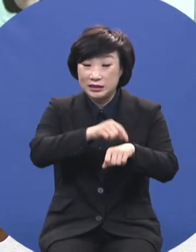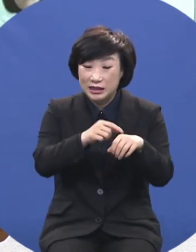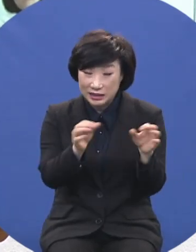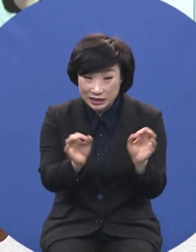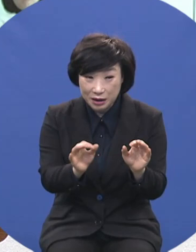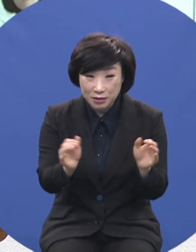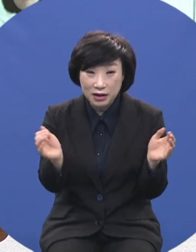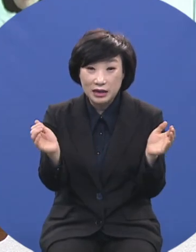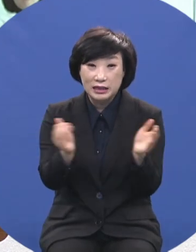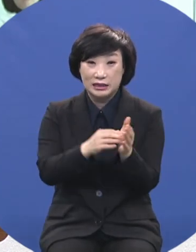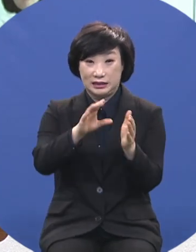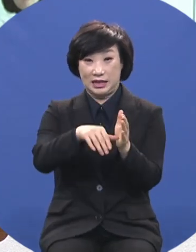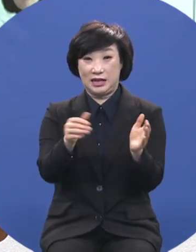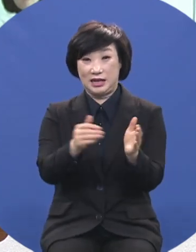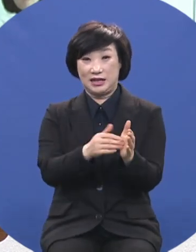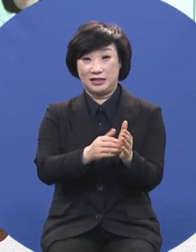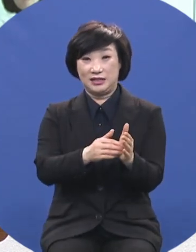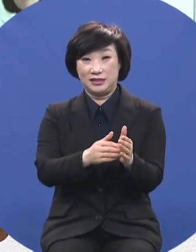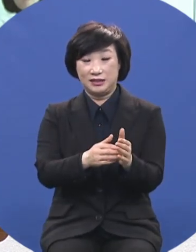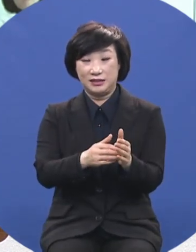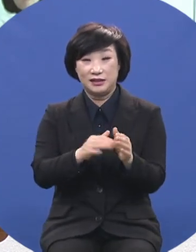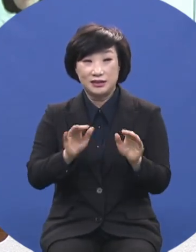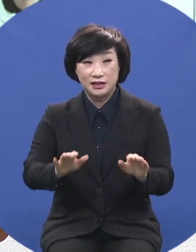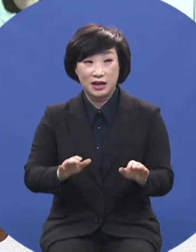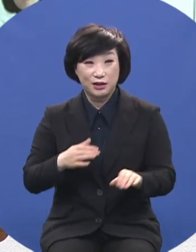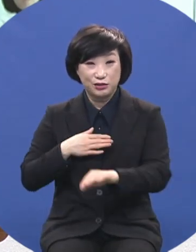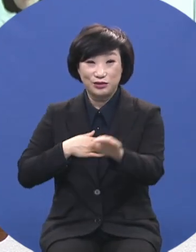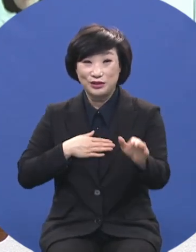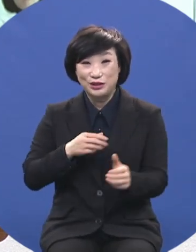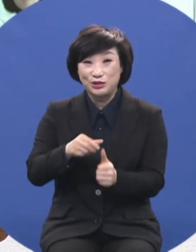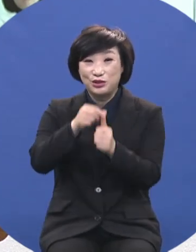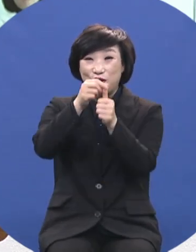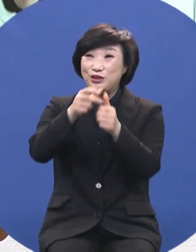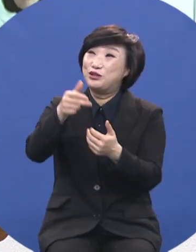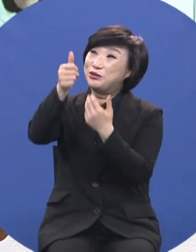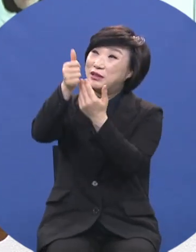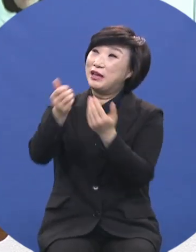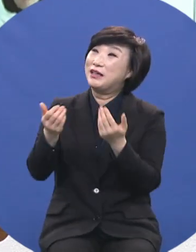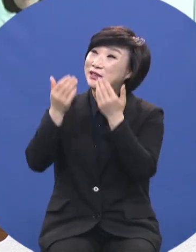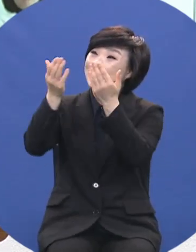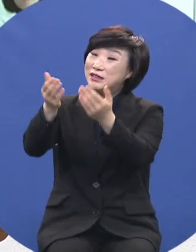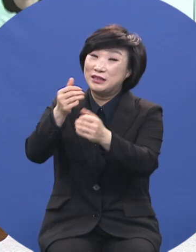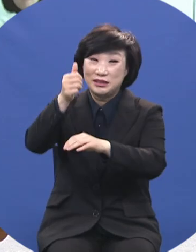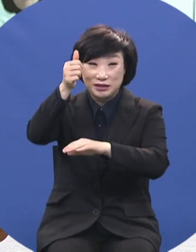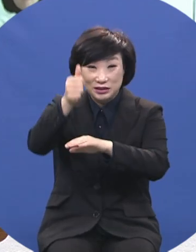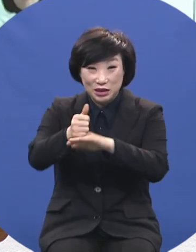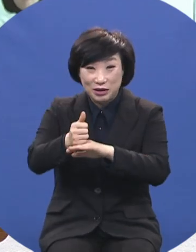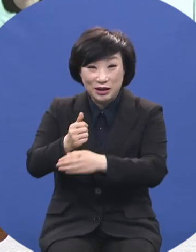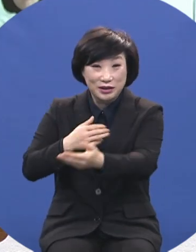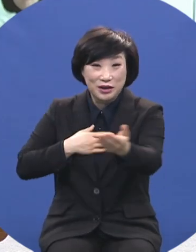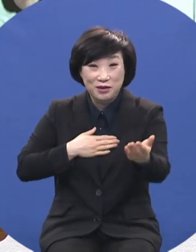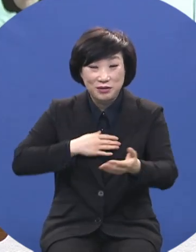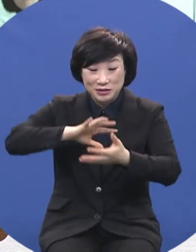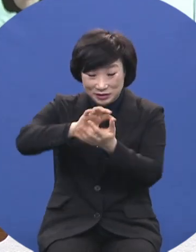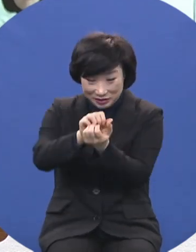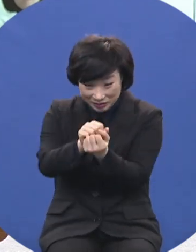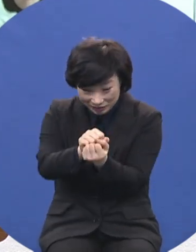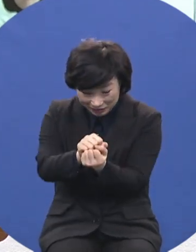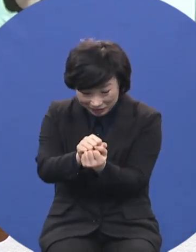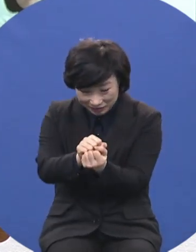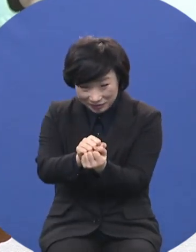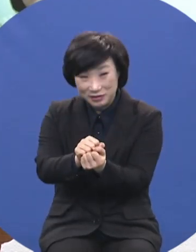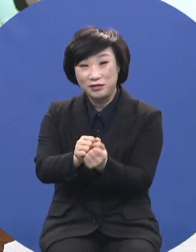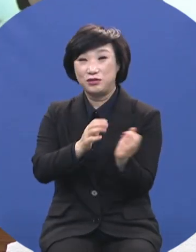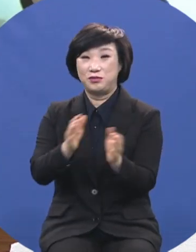시간이 마감된 그때까지 구원의 대주님께 드릴 작품을 아주 짧은